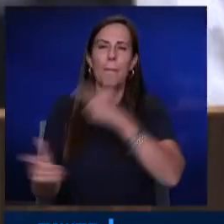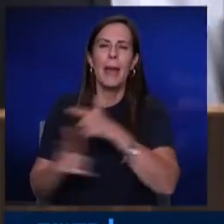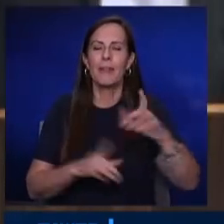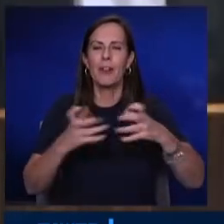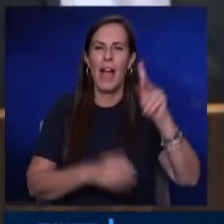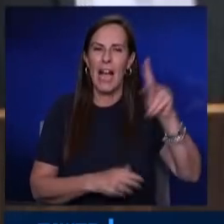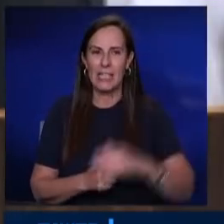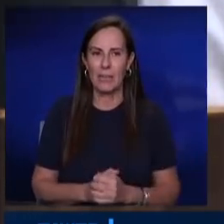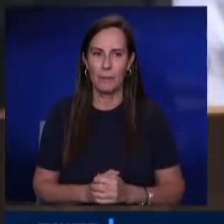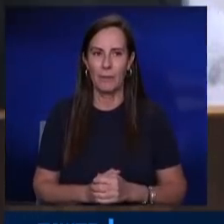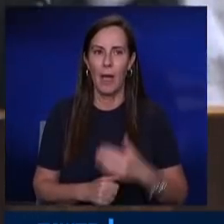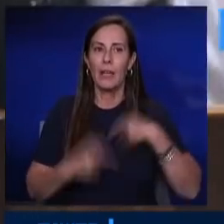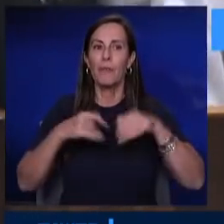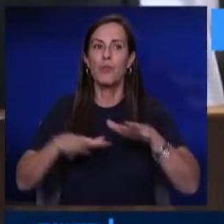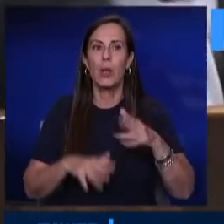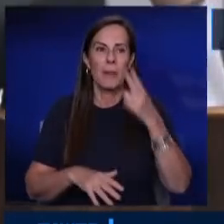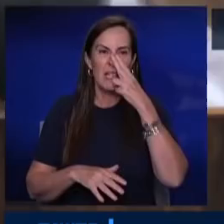כבר שלישית החוצה.